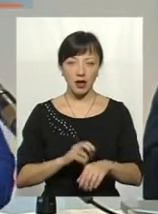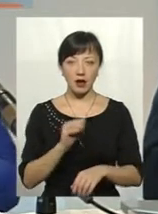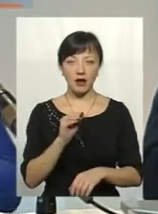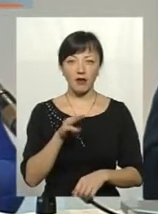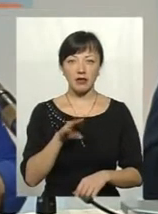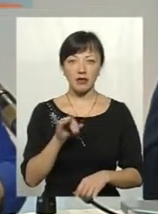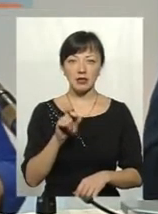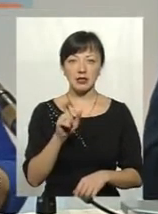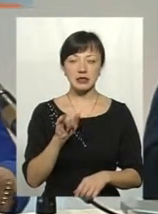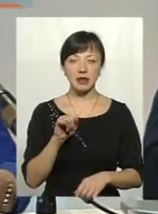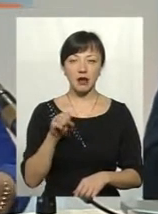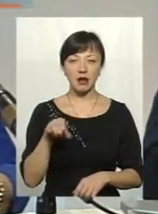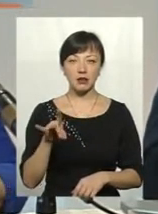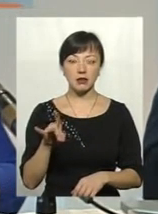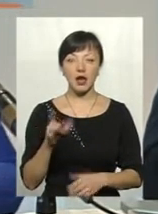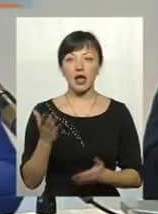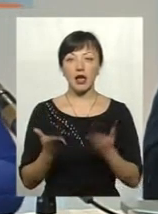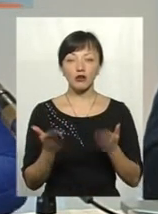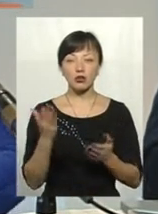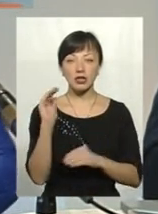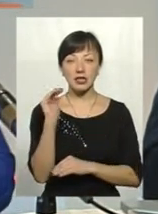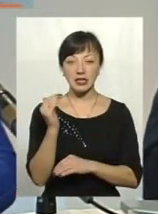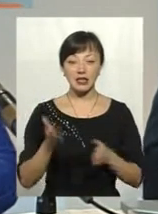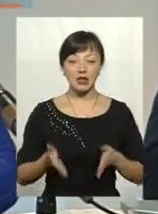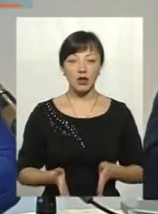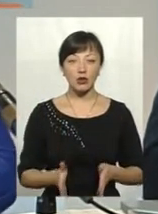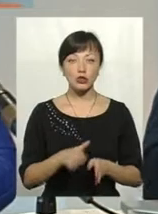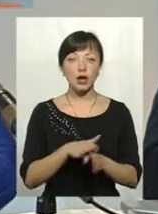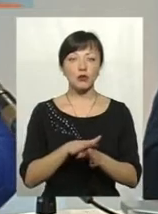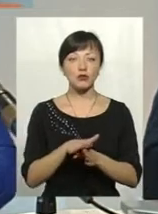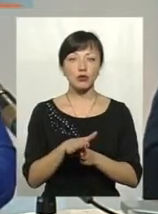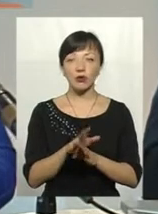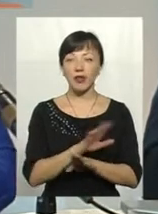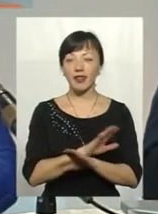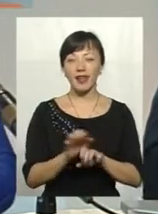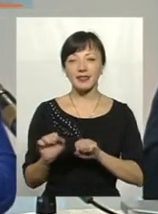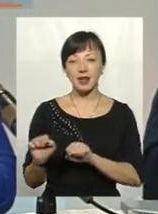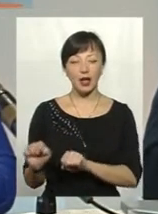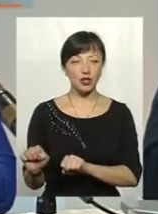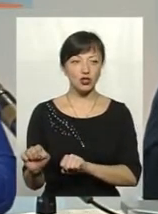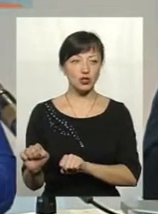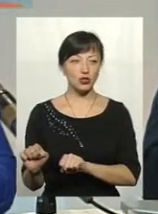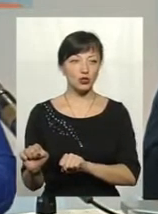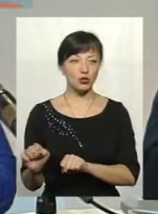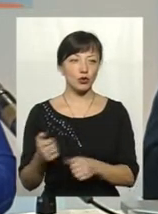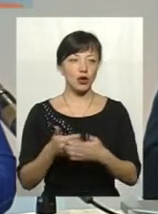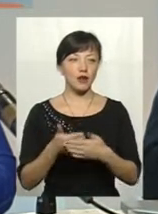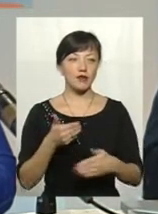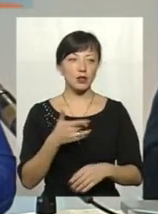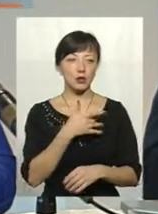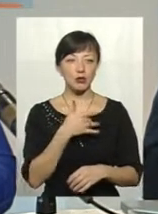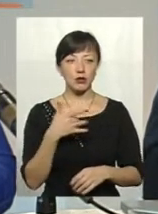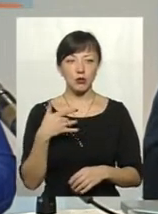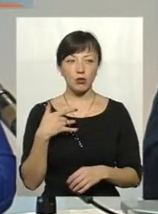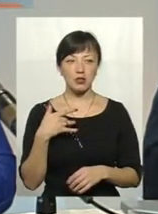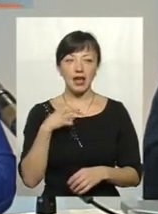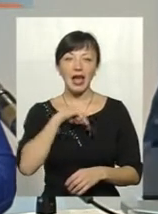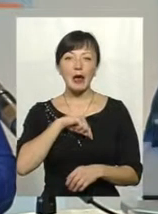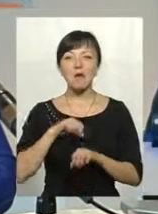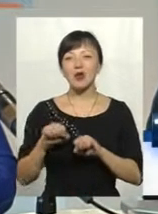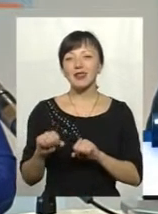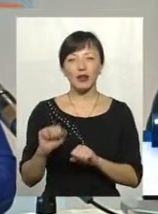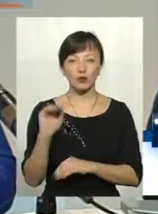тому що якщо дитина народжується абсолютно незахищеною від туберкульозу, імунітету у